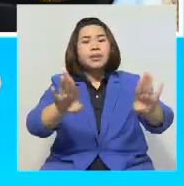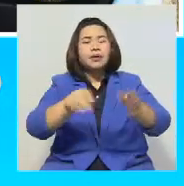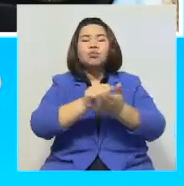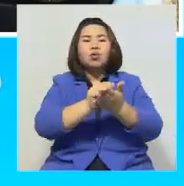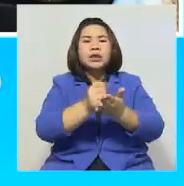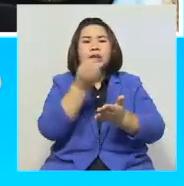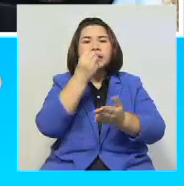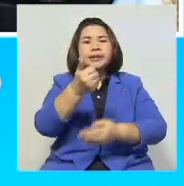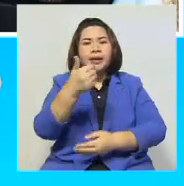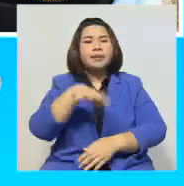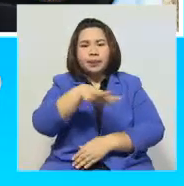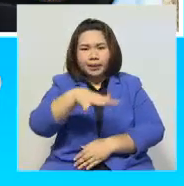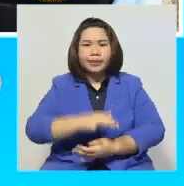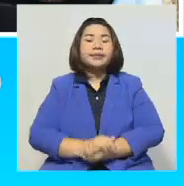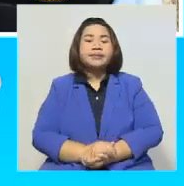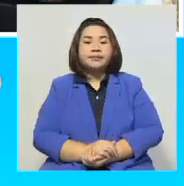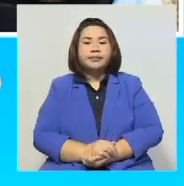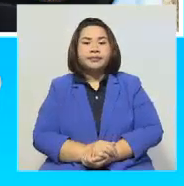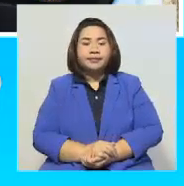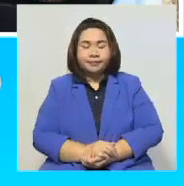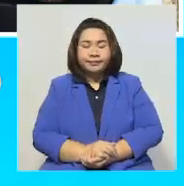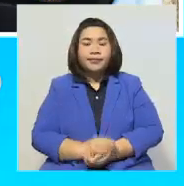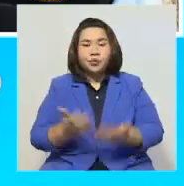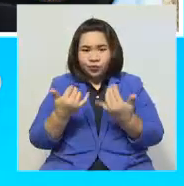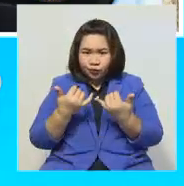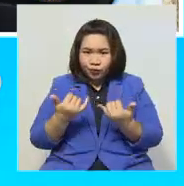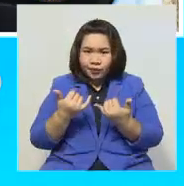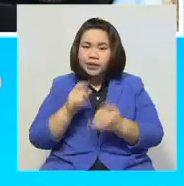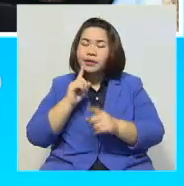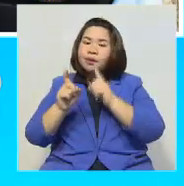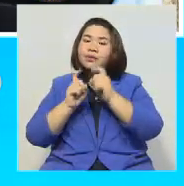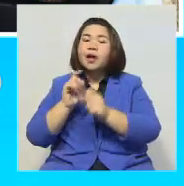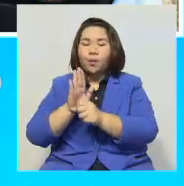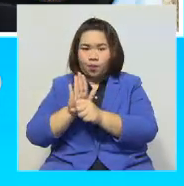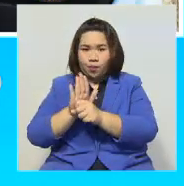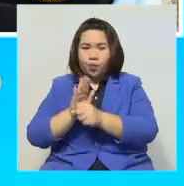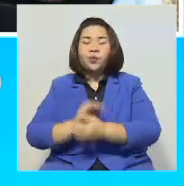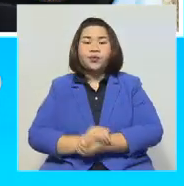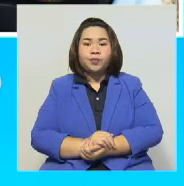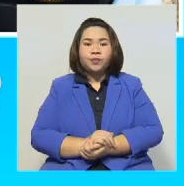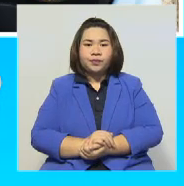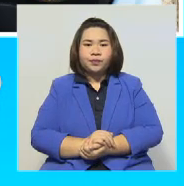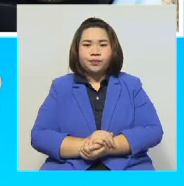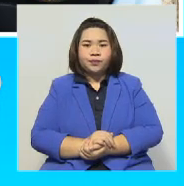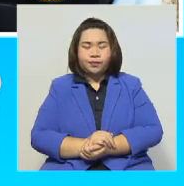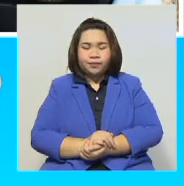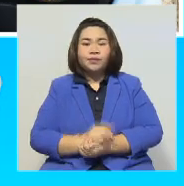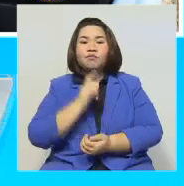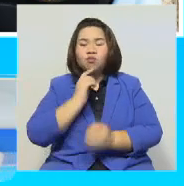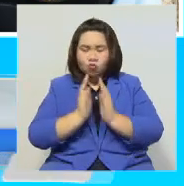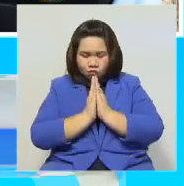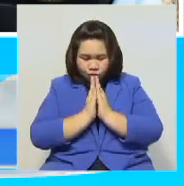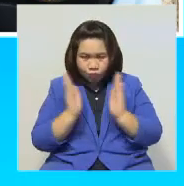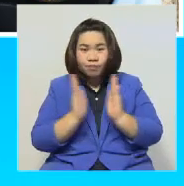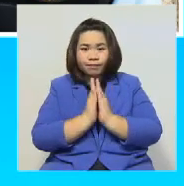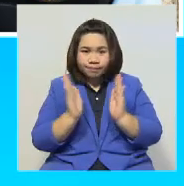กตินะครับเปิดปกติครับ ค่ะยังไงวันนี้เดี๋ยวตรวจสอบกับนายอำเภอเพียงเท่านี้ก่อนนะคะ ครับผมครับ ค่ะขอบพระ